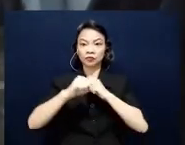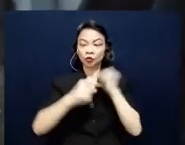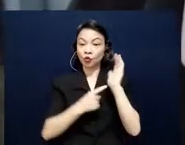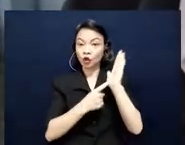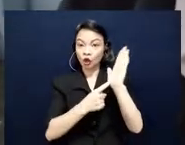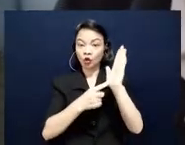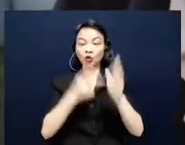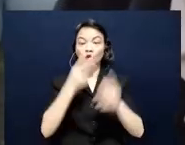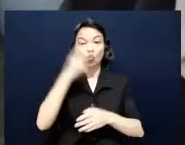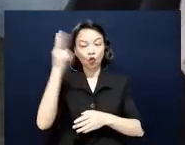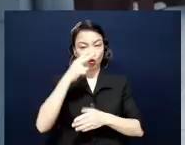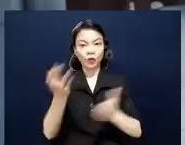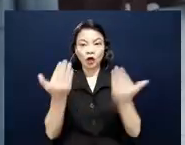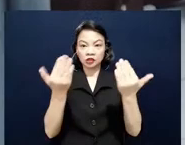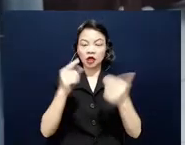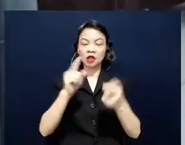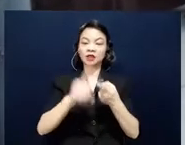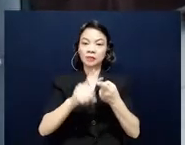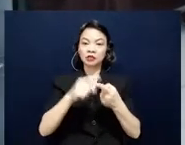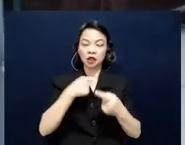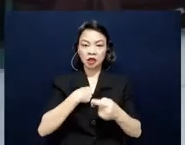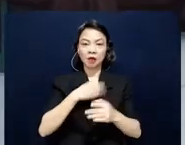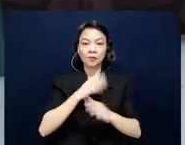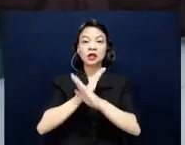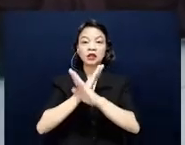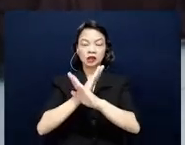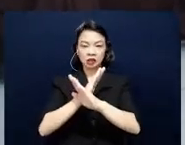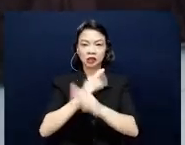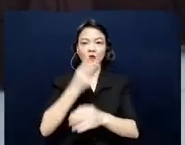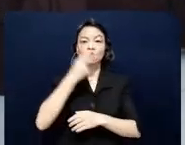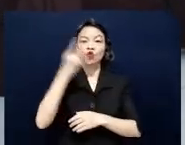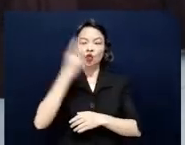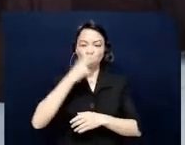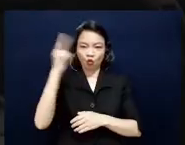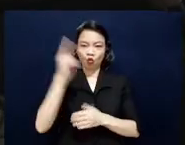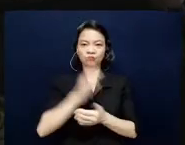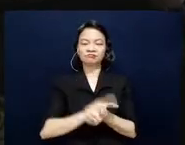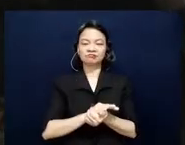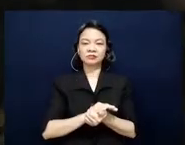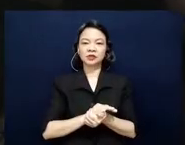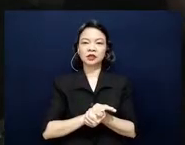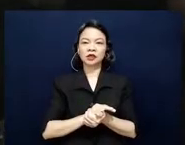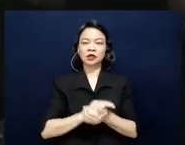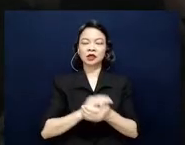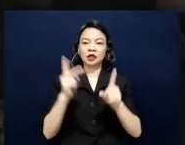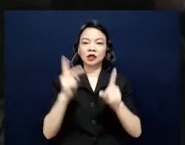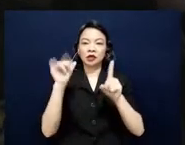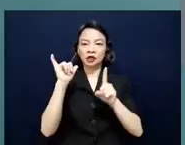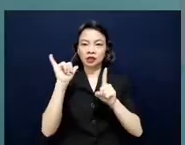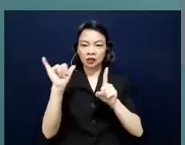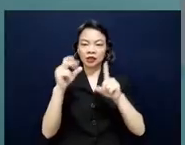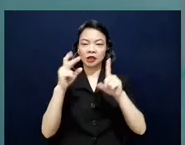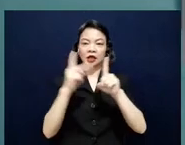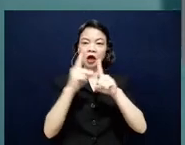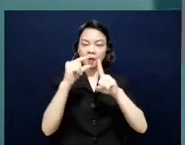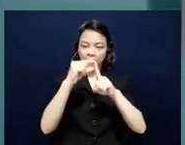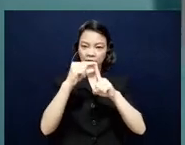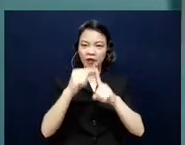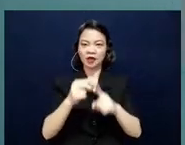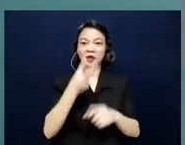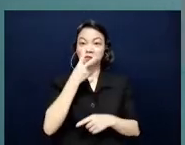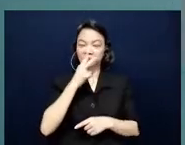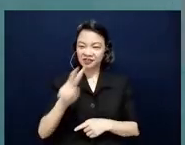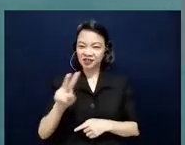saya untuk berhenti merokok, lalu dengan yang health program saya menjadi lebih bisa percaya diri. Kita hari